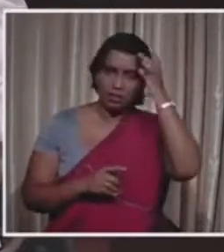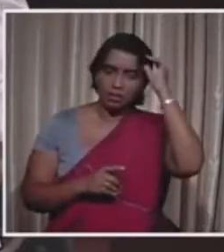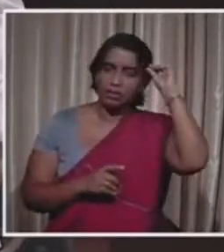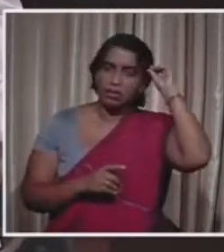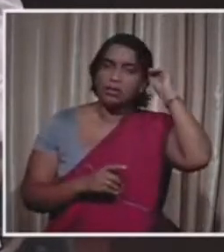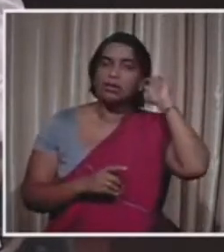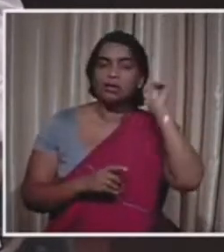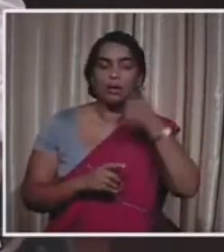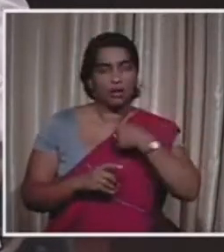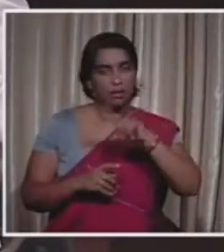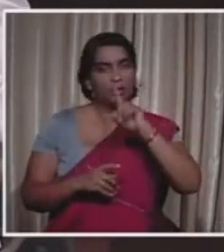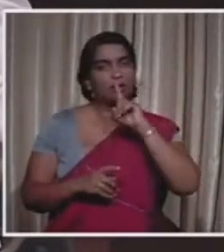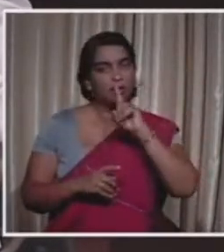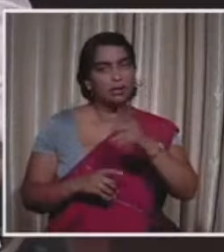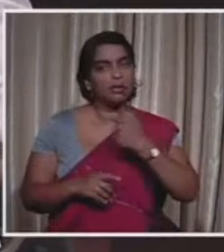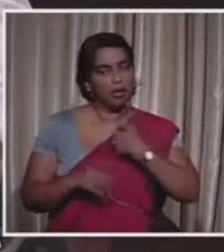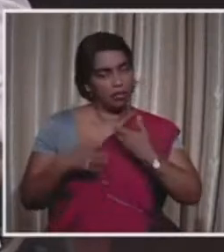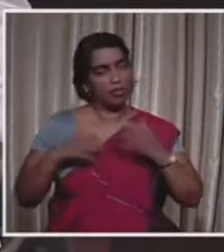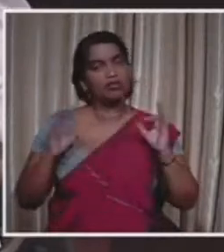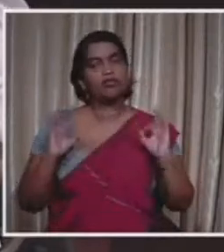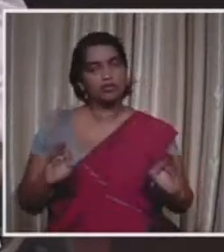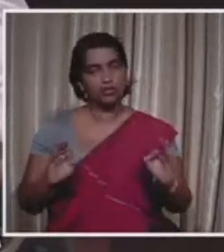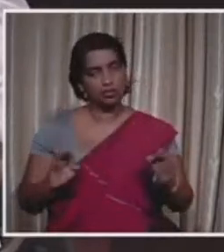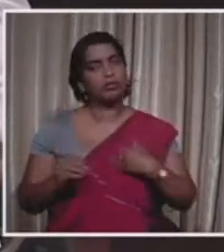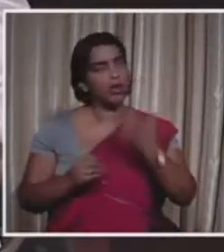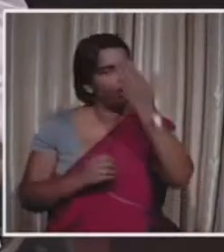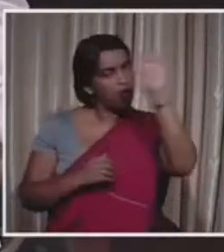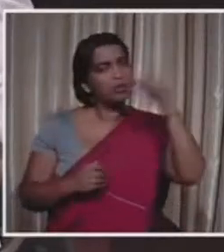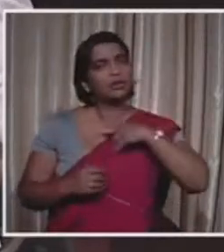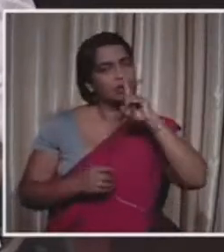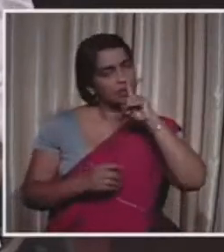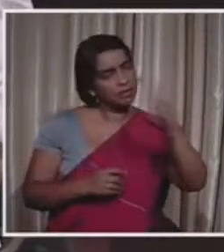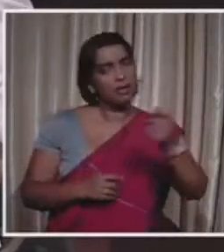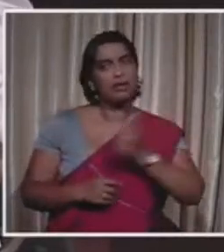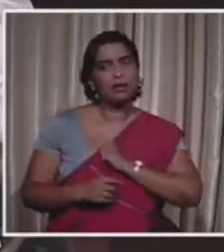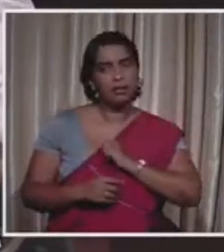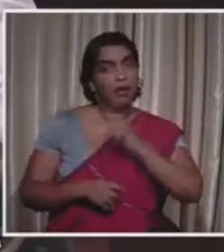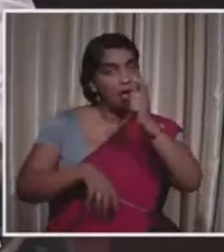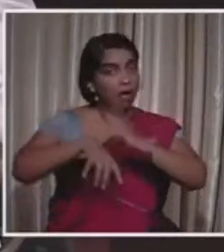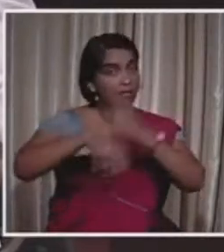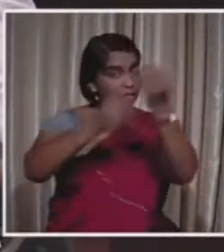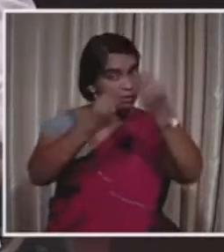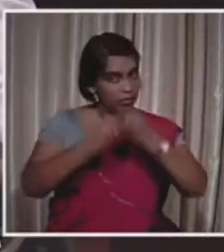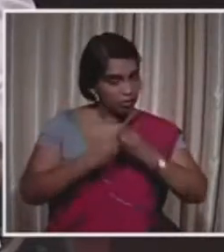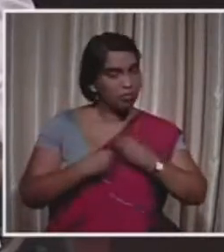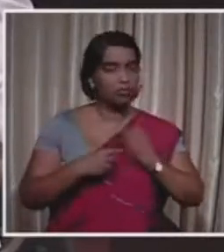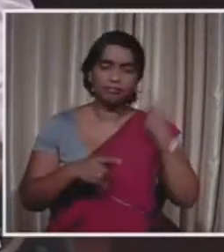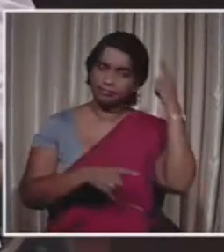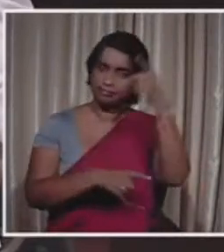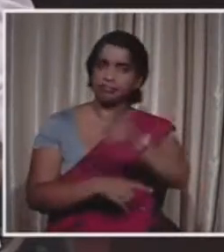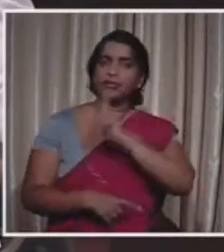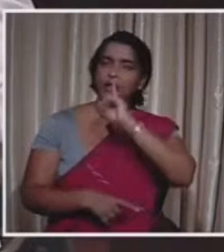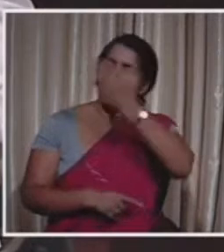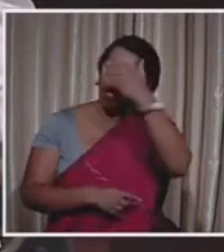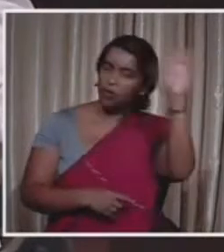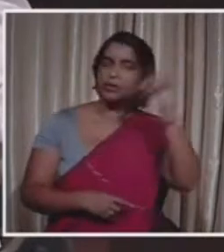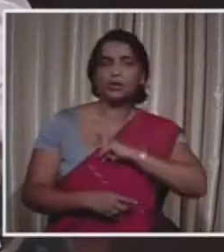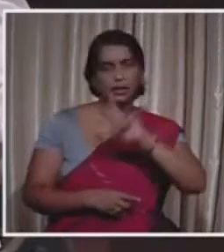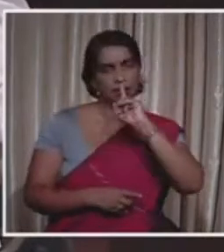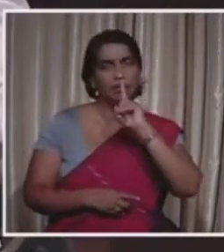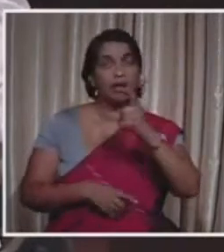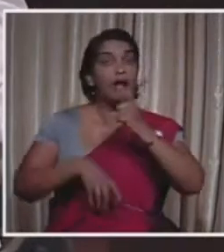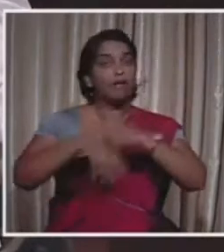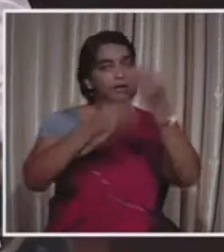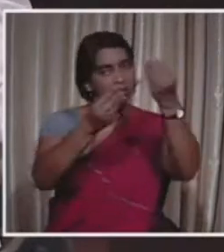අපි කියනවා අපි සූදානම් මේ දේ කරන්න ඔබතුමා අවස්ථාව ලබා දෙන්න ඔබතුමා අවස්ථාව ලබා